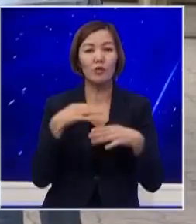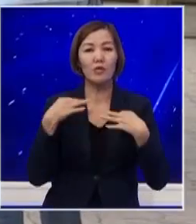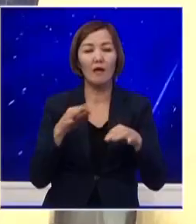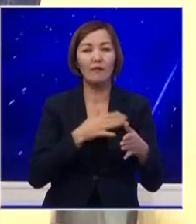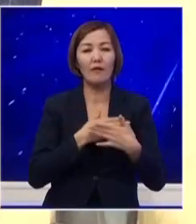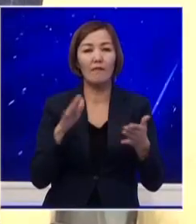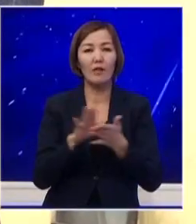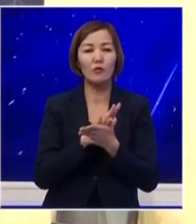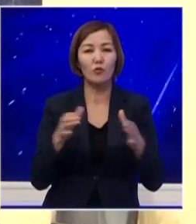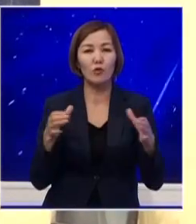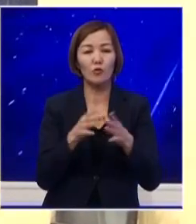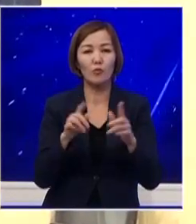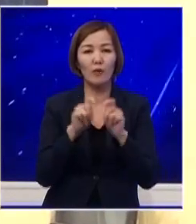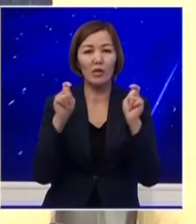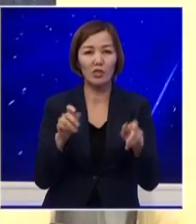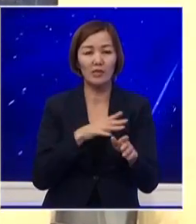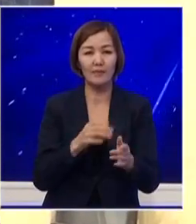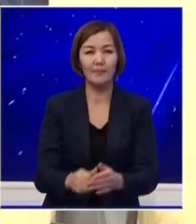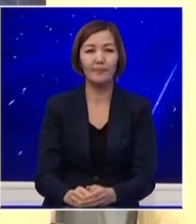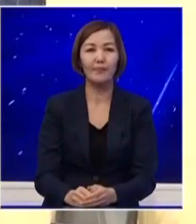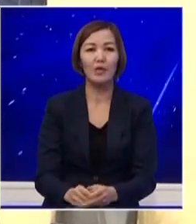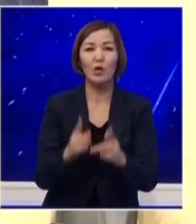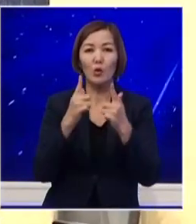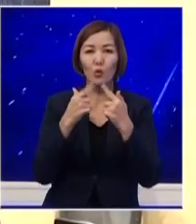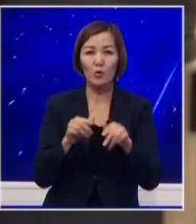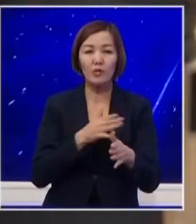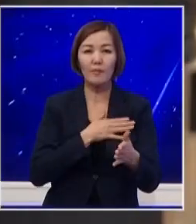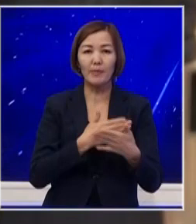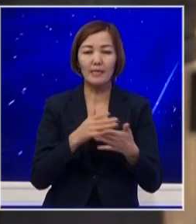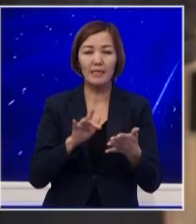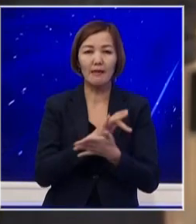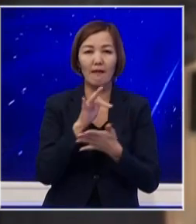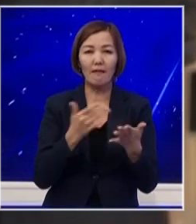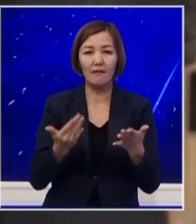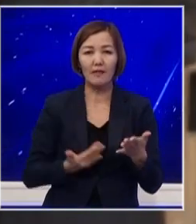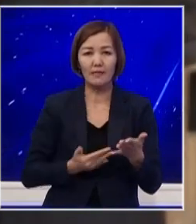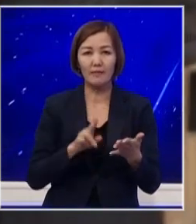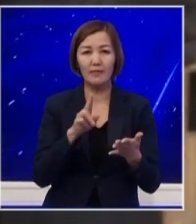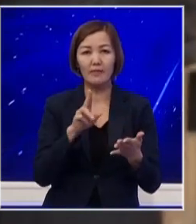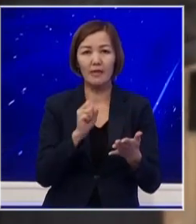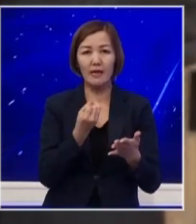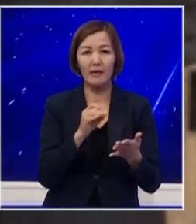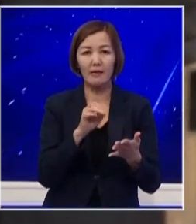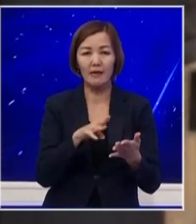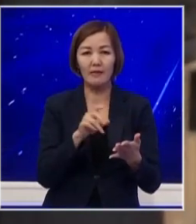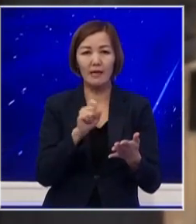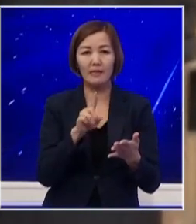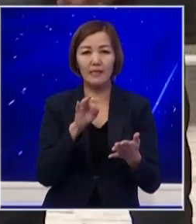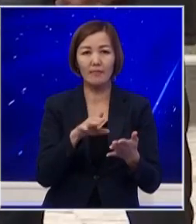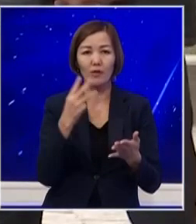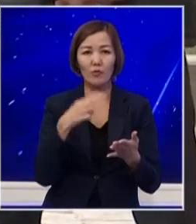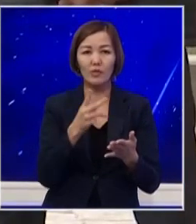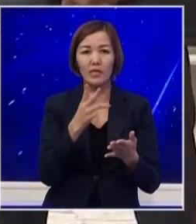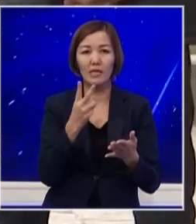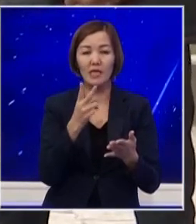тұңғыш рет автоволонтерлер клубы ашылды. Құрылтайшысы қаланың белсенді азаматы Қайрат Азарбай, жасы